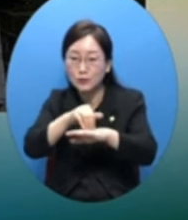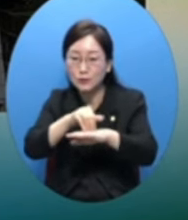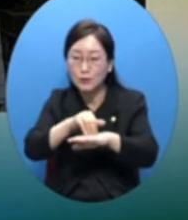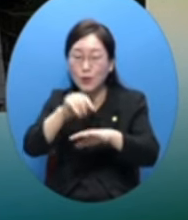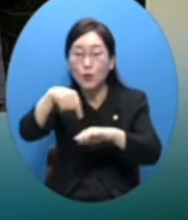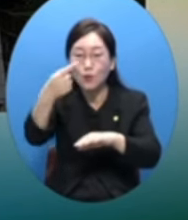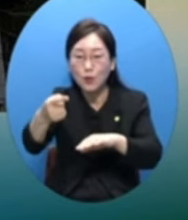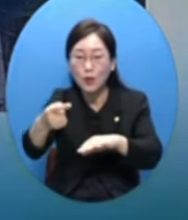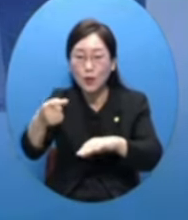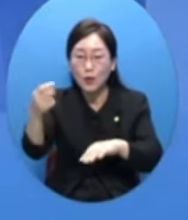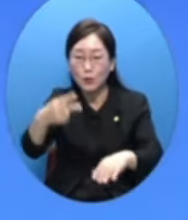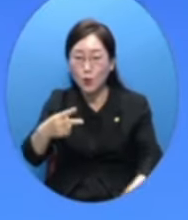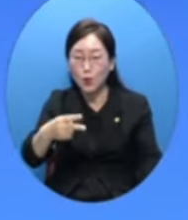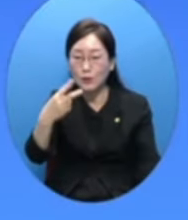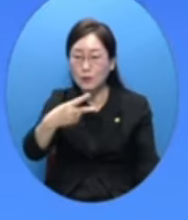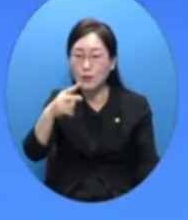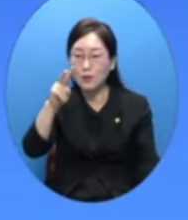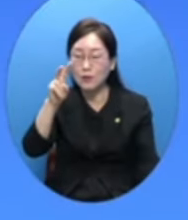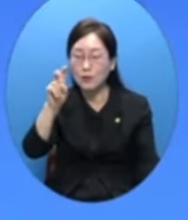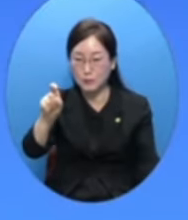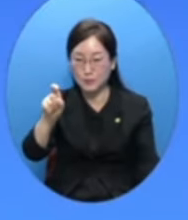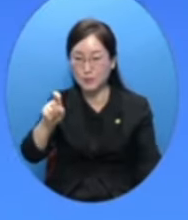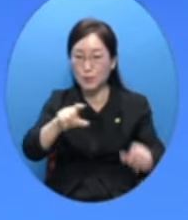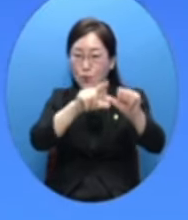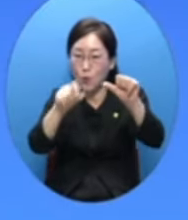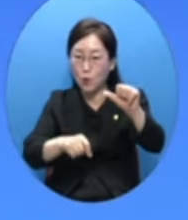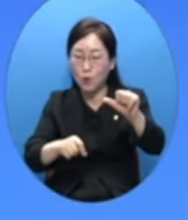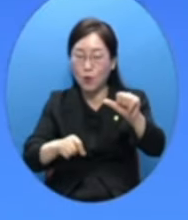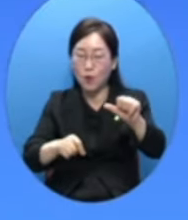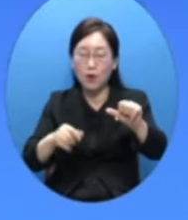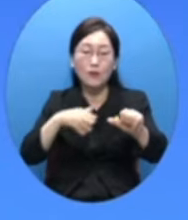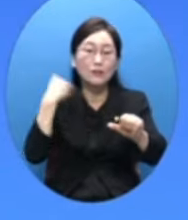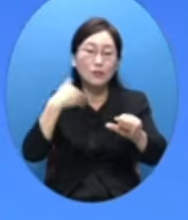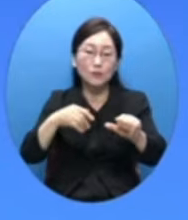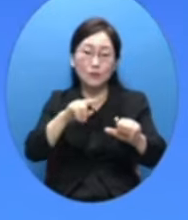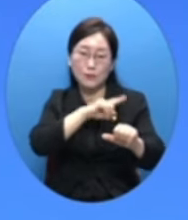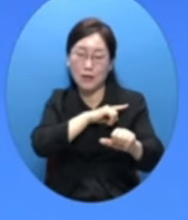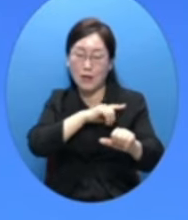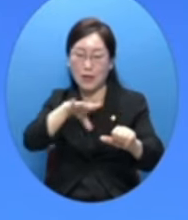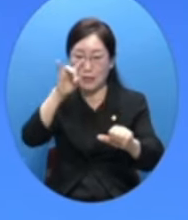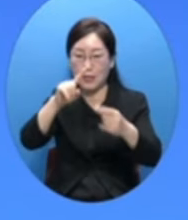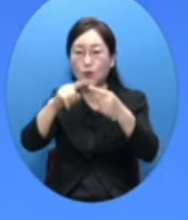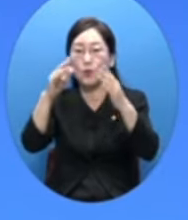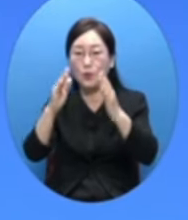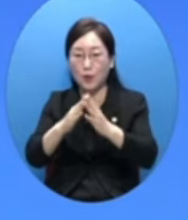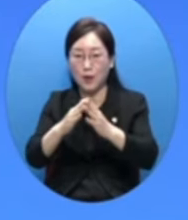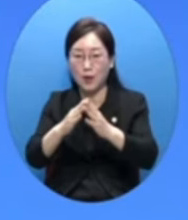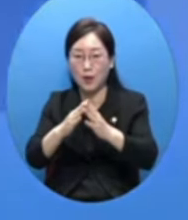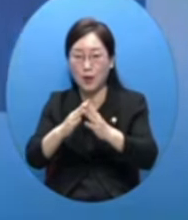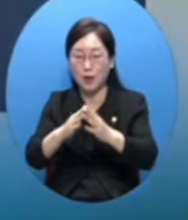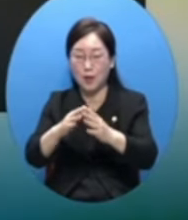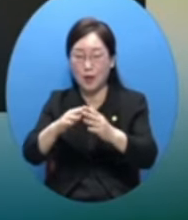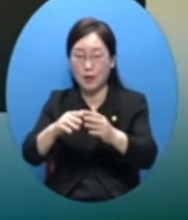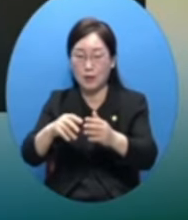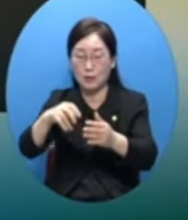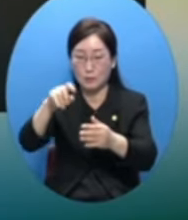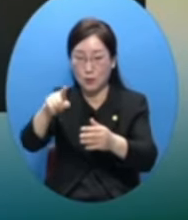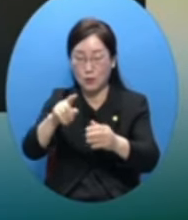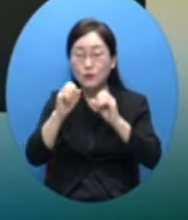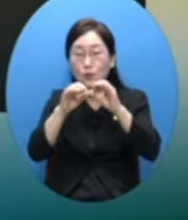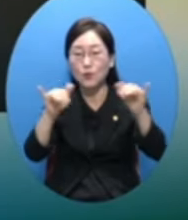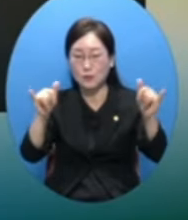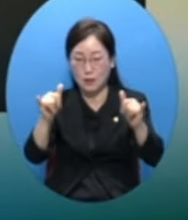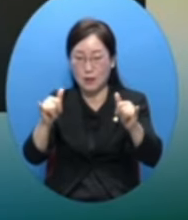하고 2010년 5월 달에 의정부 제1교회에서 선교사로 인준을 받고 그해 11월 달에 정민경 선교사와